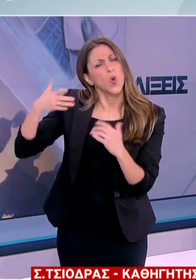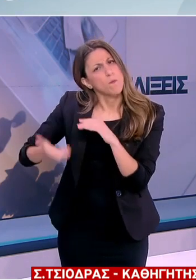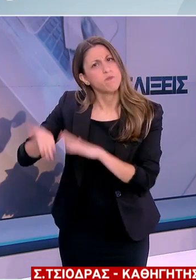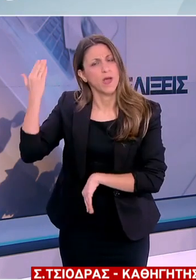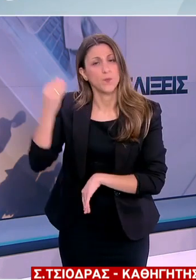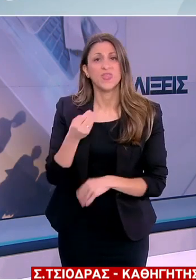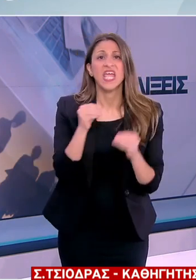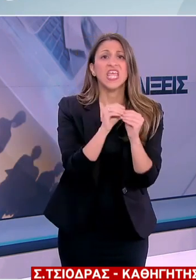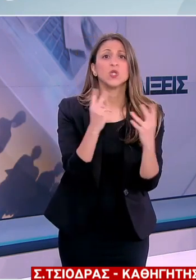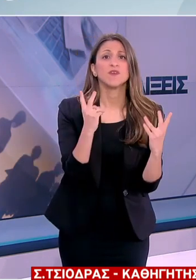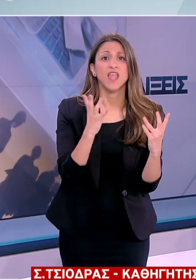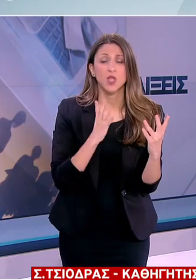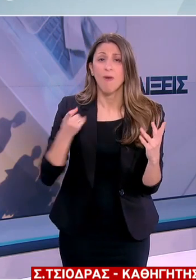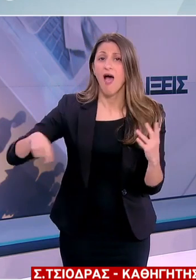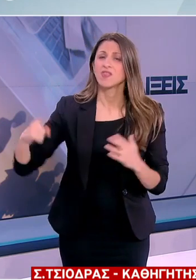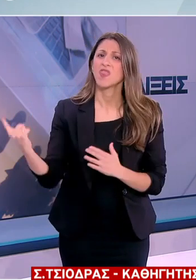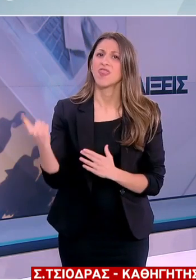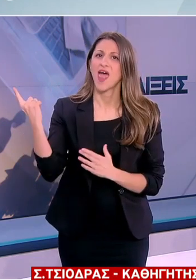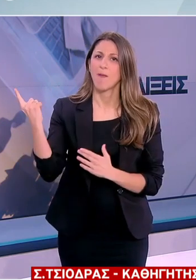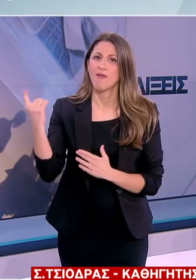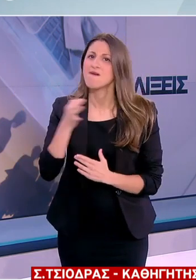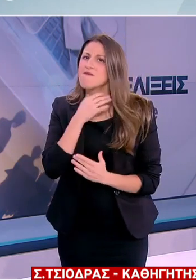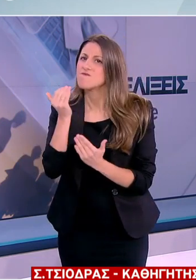27 ασθενείς έχουν εξέλθει από τις ΜΕΘ.